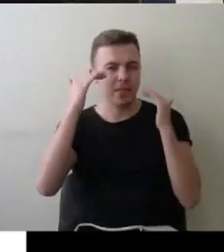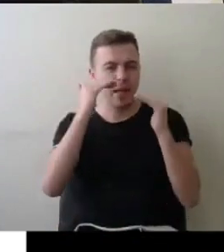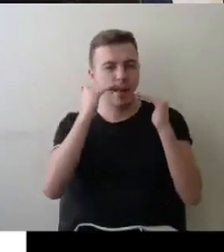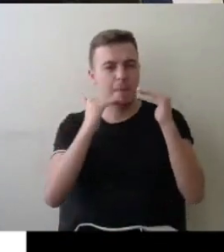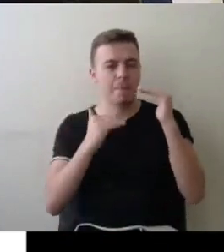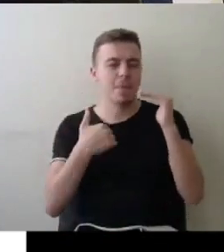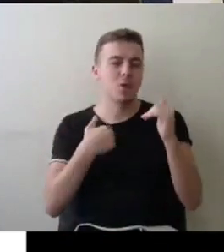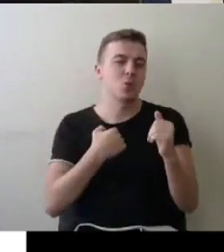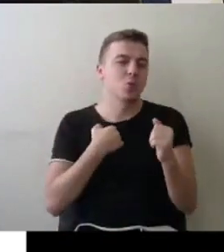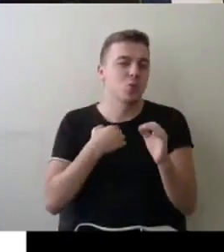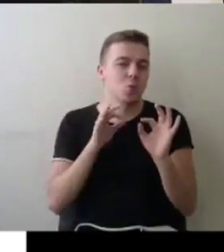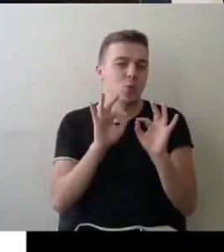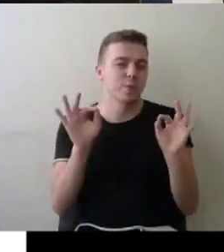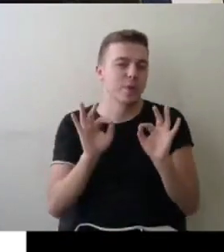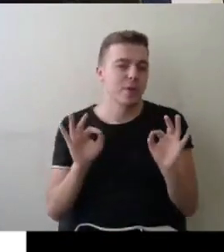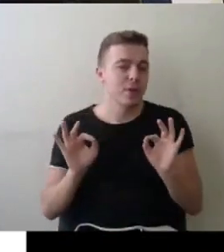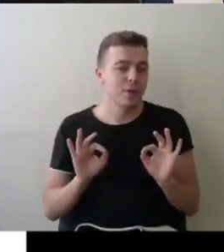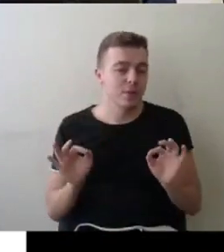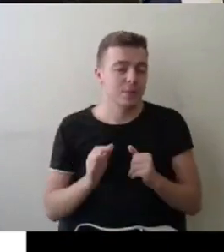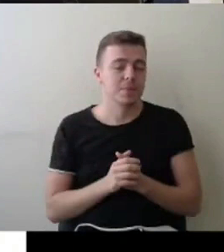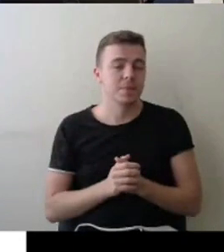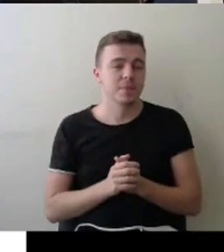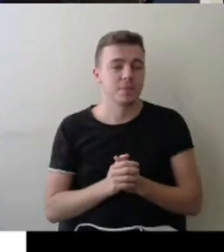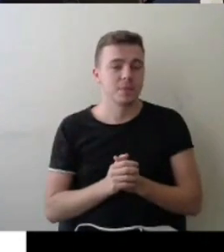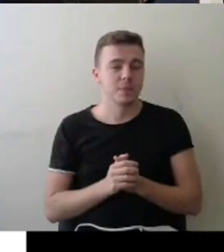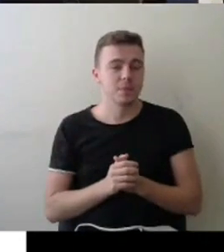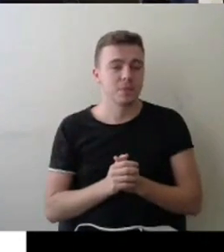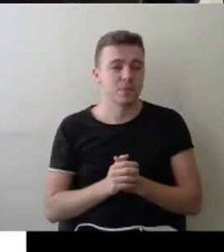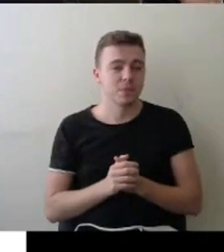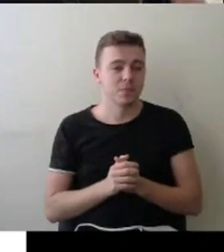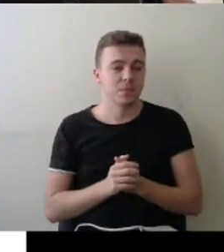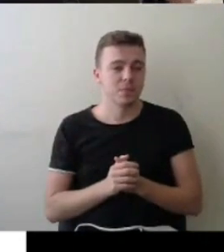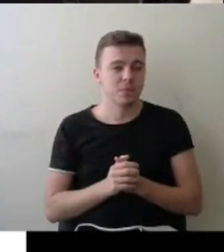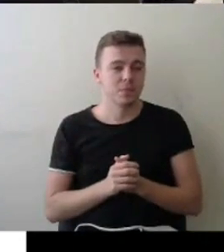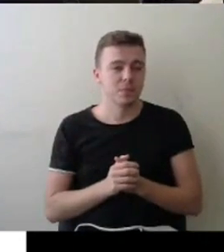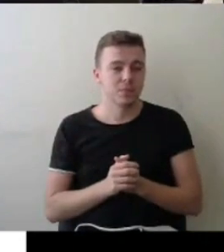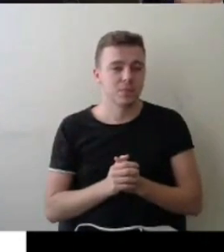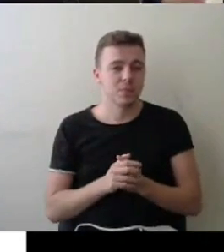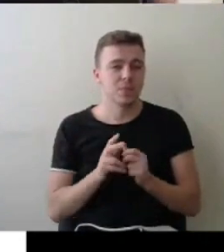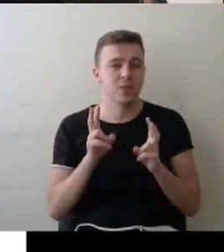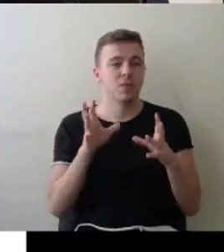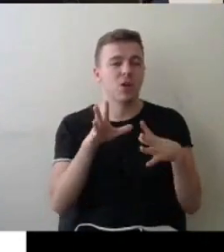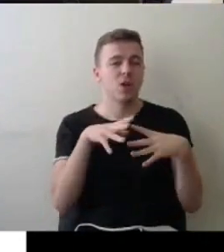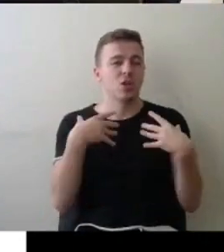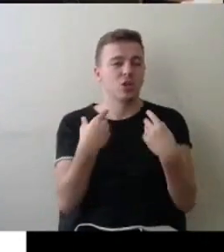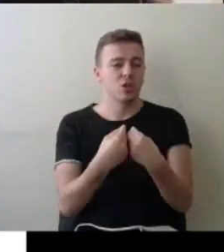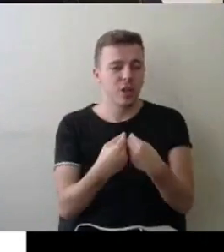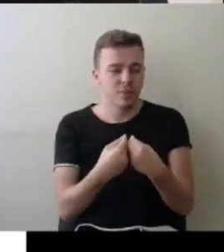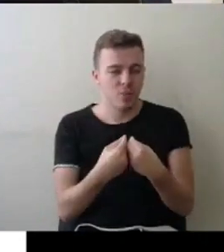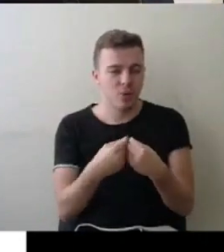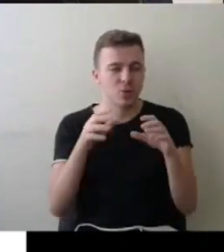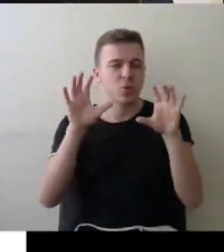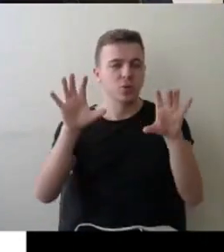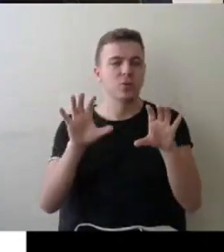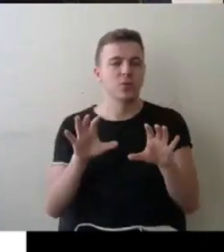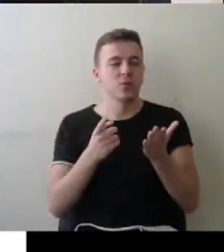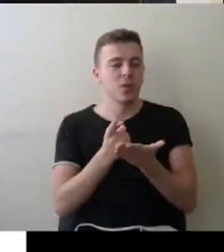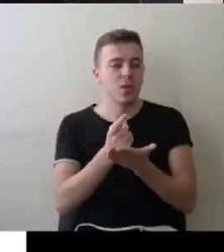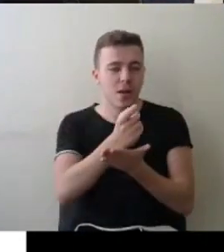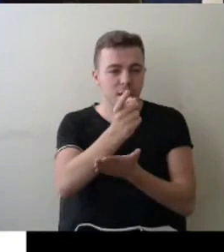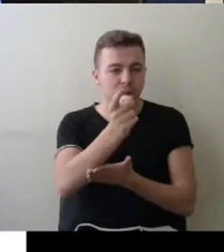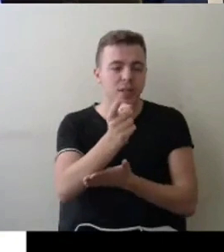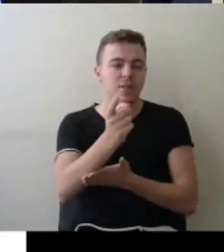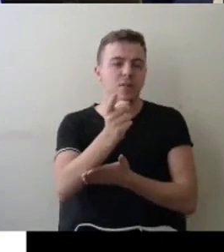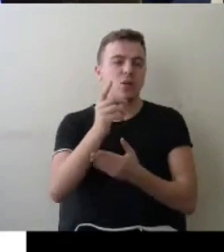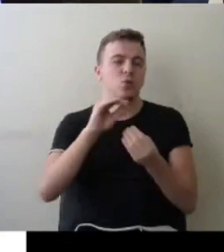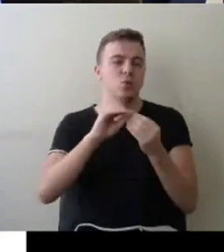apie mano pranešimą. Tai, reiškia, šeimos konstitucinis naratyvas, du šeimos sukūrimo būdai ir sutarčių